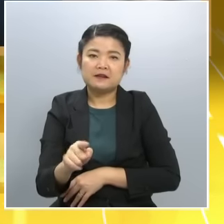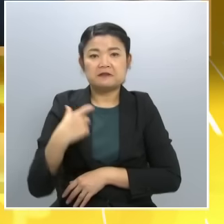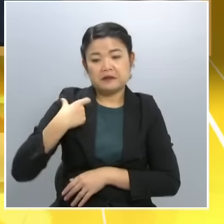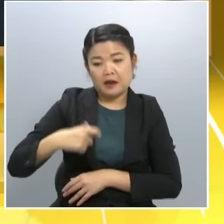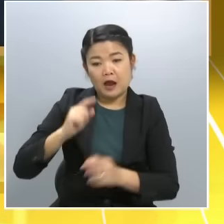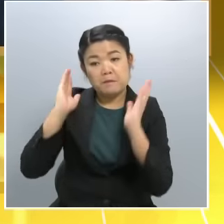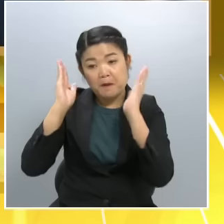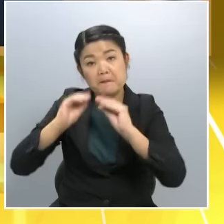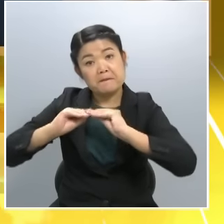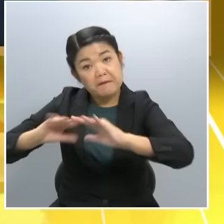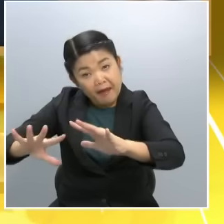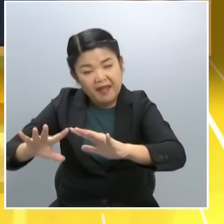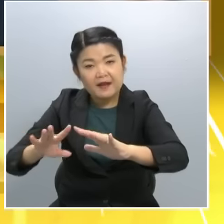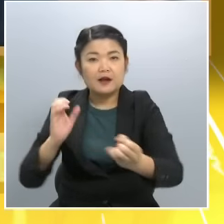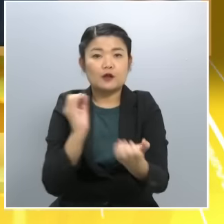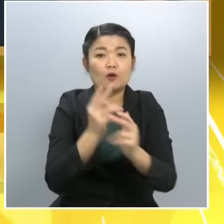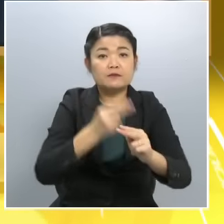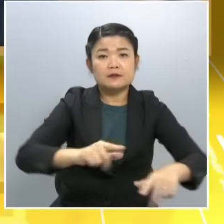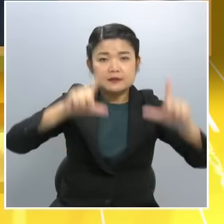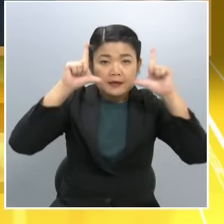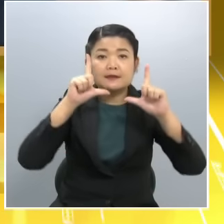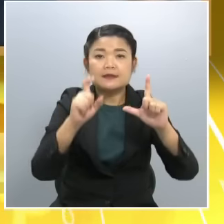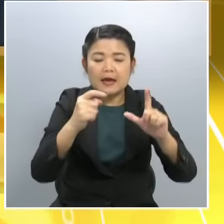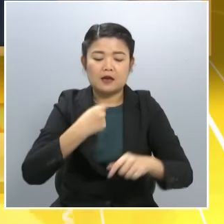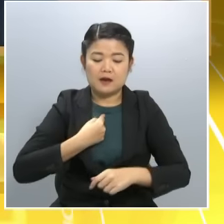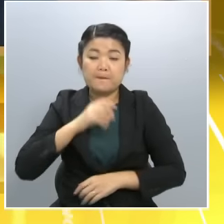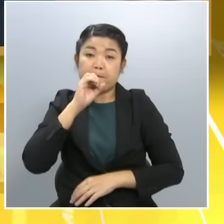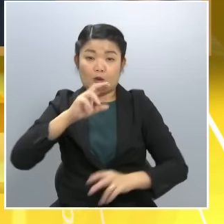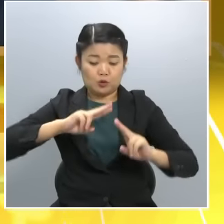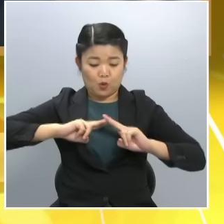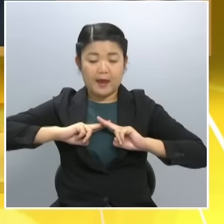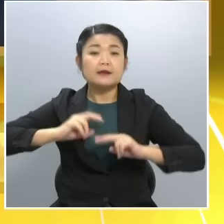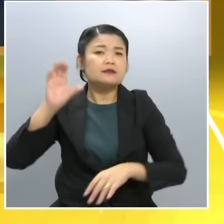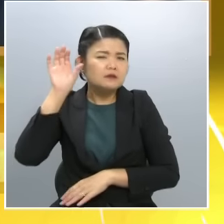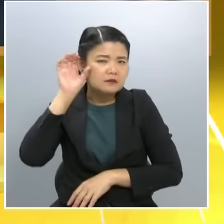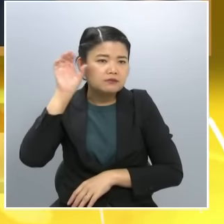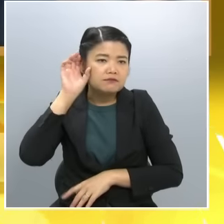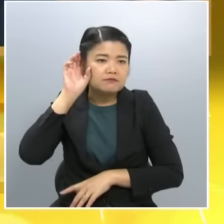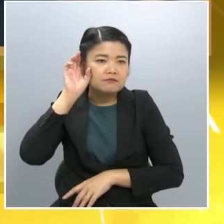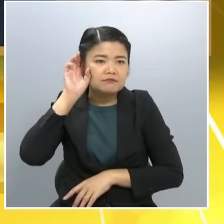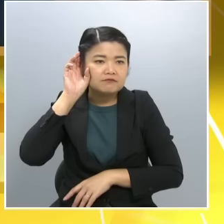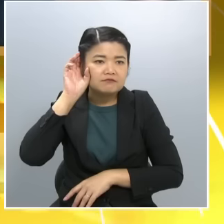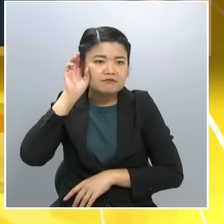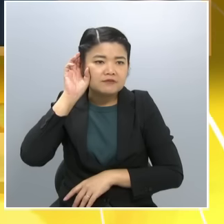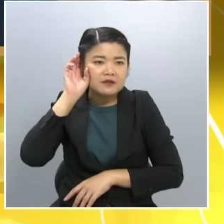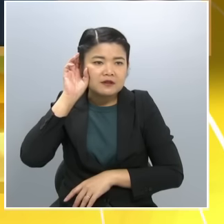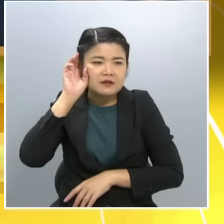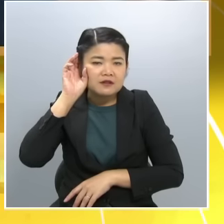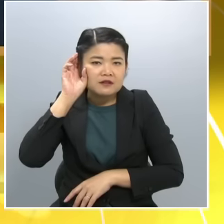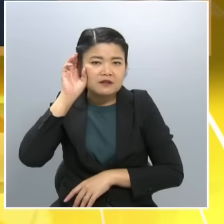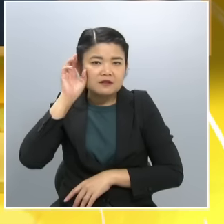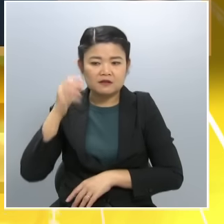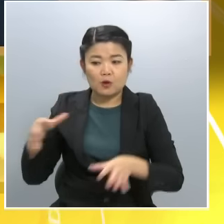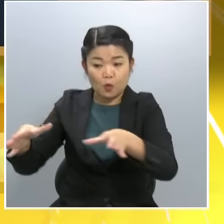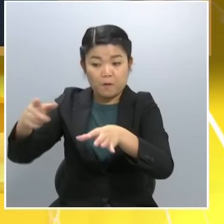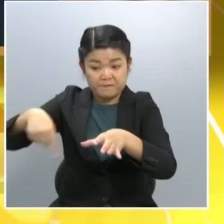ให้พระอาจารย์เสียหายผมก็จะเรียนพระอาจารย์แบบนี้ครับว่าตัวผมเองเนี่ยผมก็เชื่อเหลือเกินนะครับว่ามีคนที่ผมต่อสู้เพื่อเขาอีก